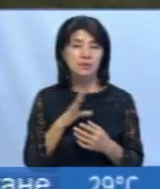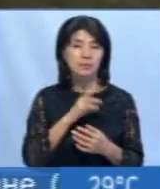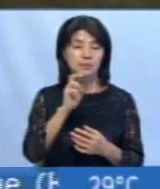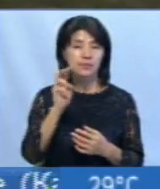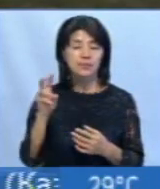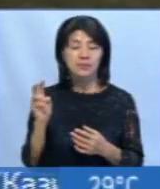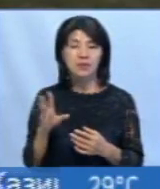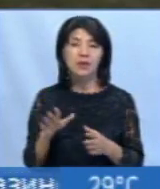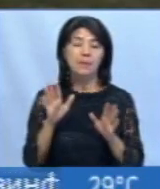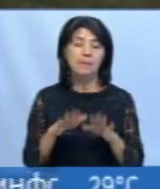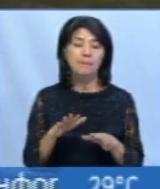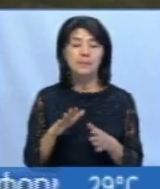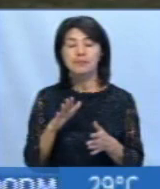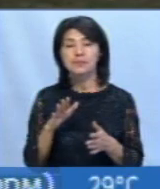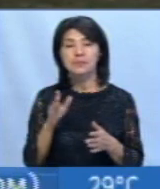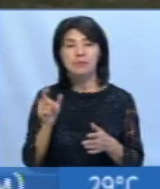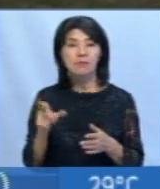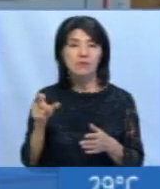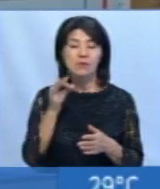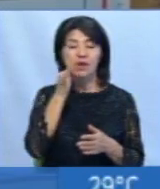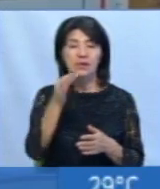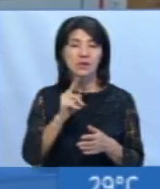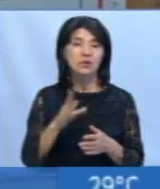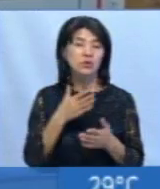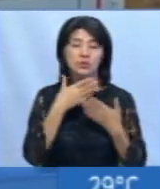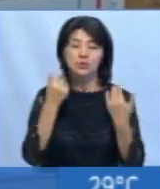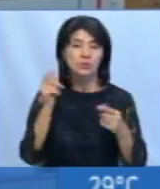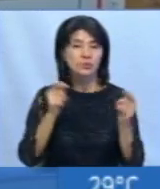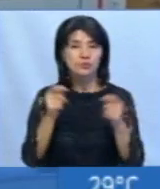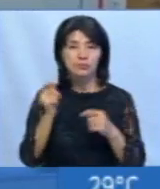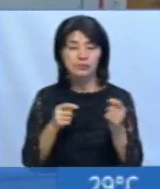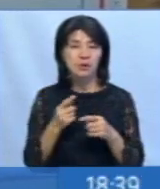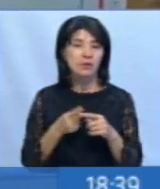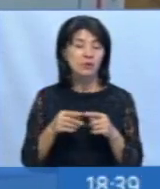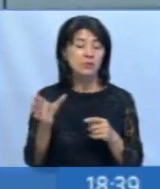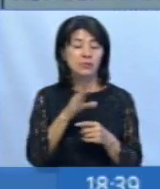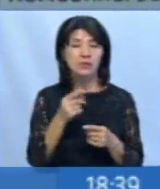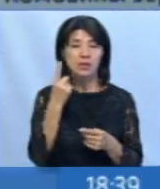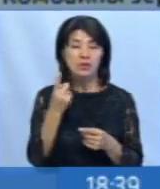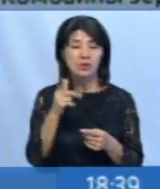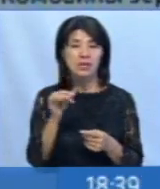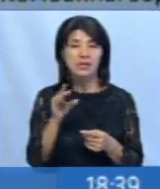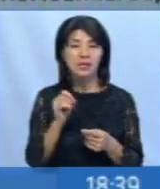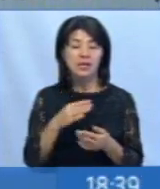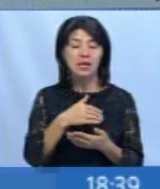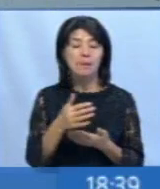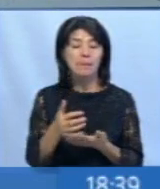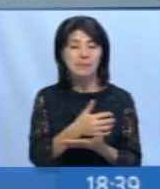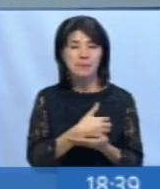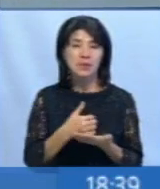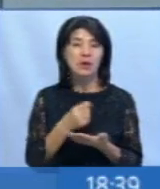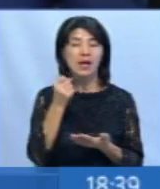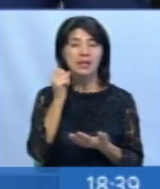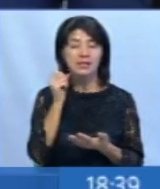Местные фермеры тоже обратили внимание на отсутствие дождей этим летом. Сейчас сельхозпроизводители здесь с одного гектара получают до 11 центнеров пшеницы. То его «Агрокапитал»